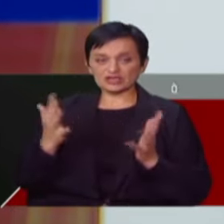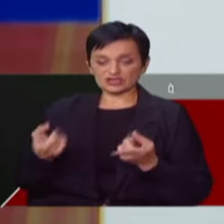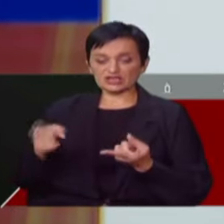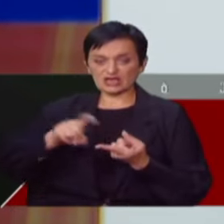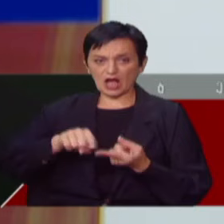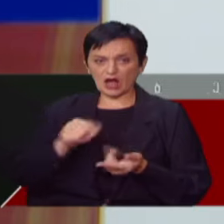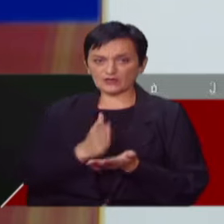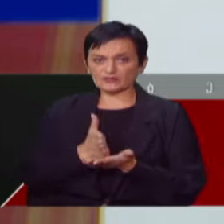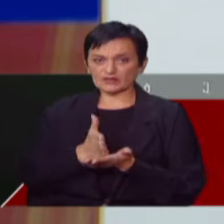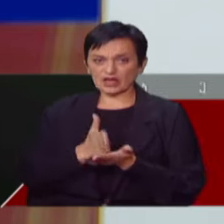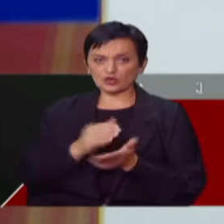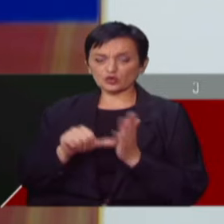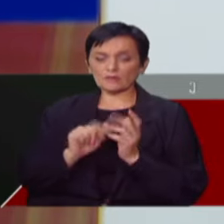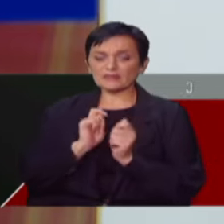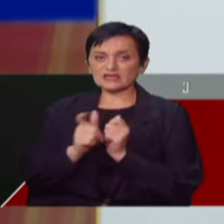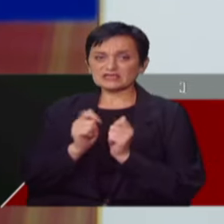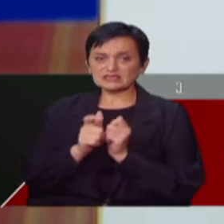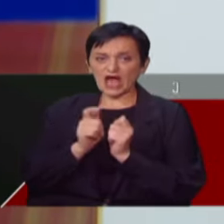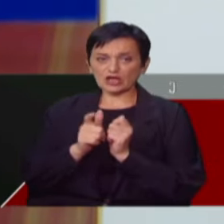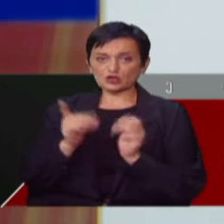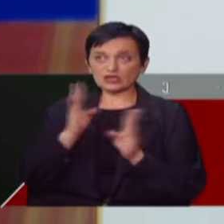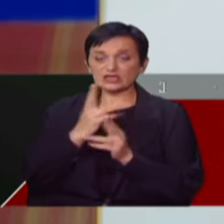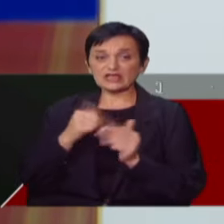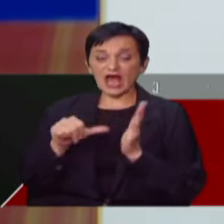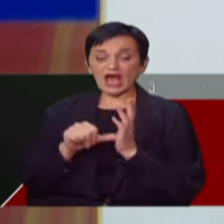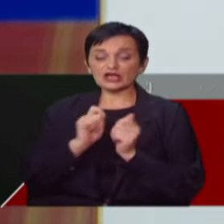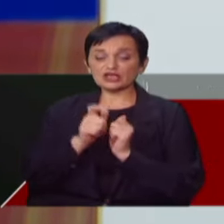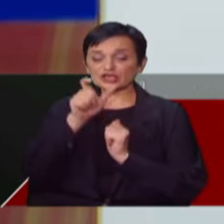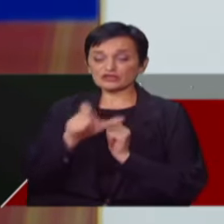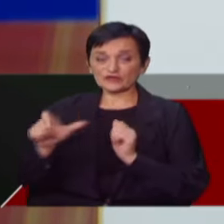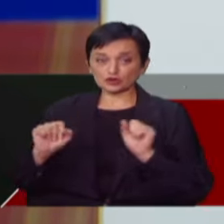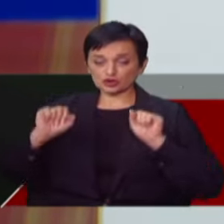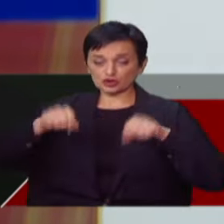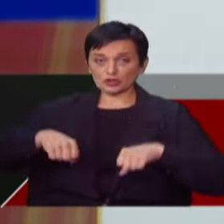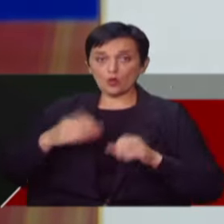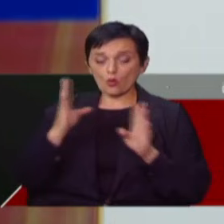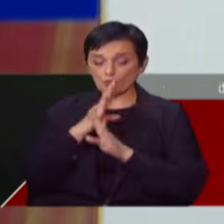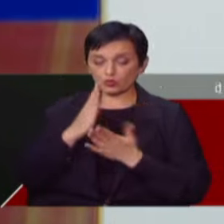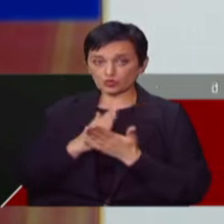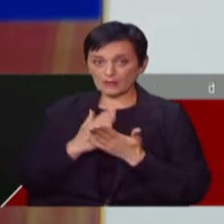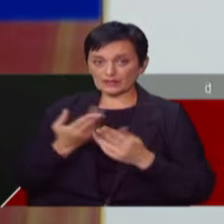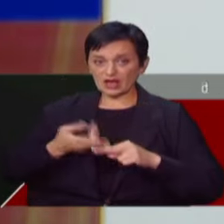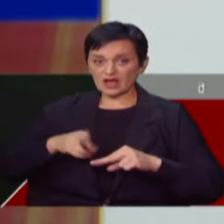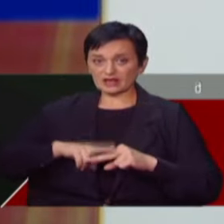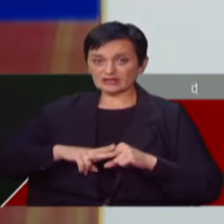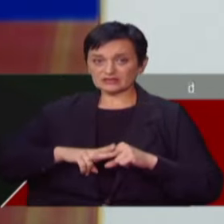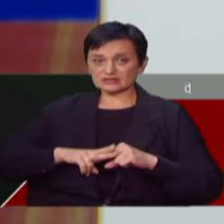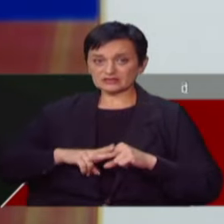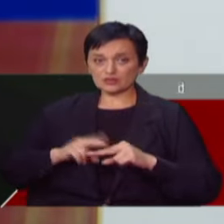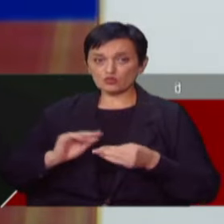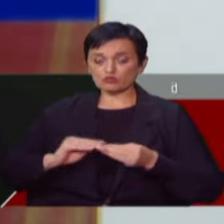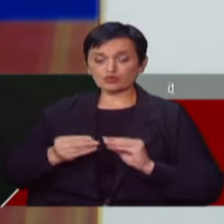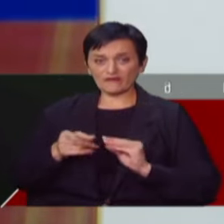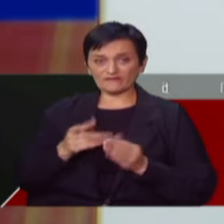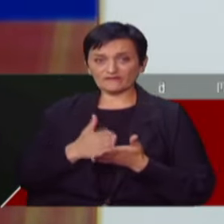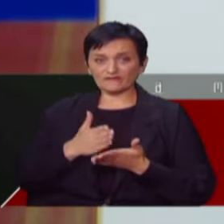აქვს მათ შორის საინვესტიციო კლიმატზე და ინვესტორების შესაძლებლობაზე. ამიტომ ბუნებრივია ეს რომ პრობლემა